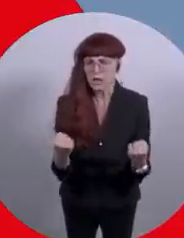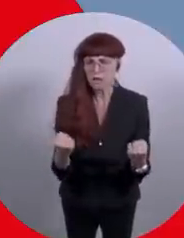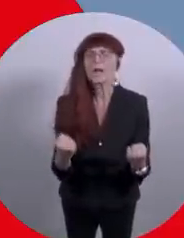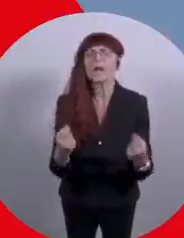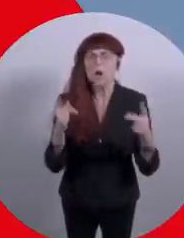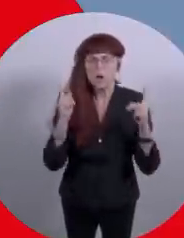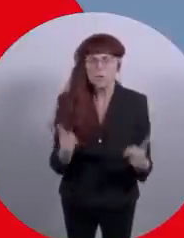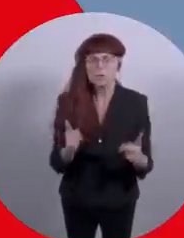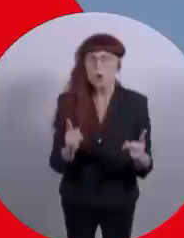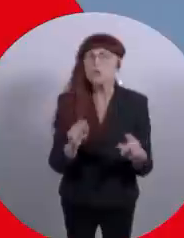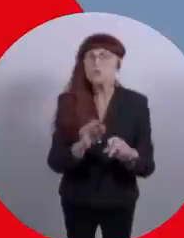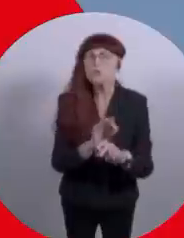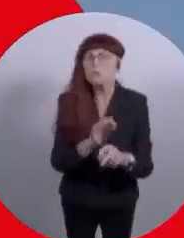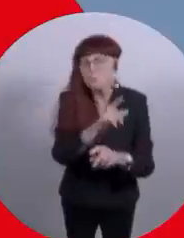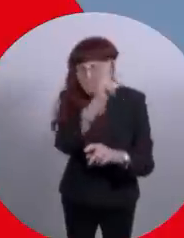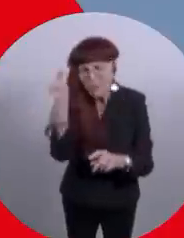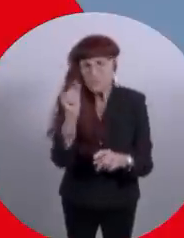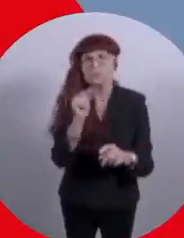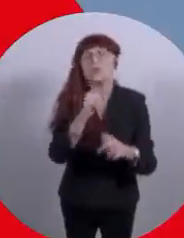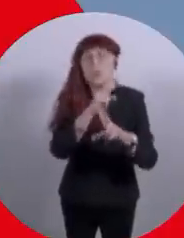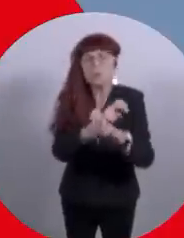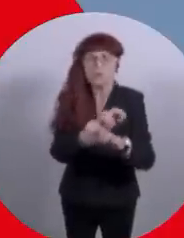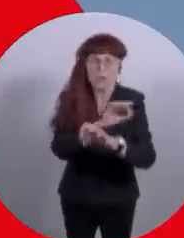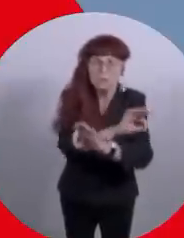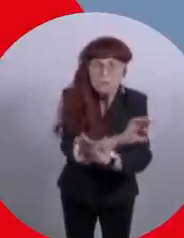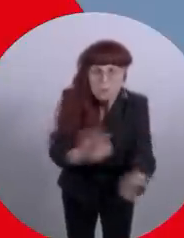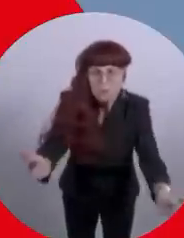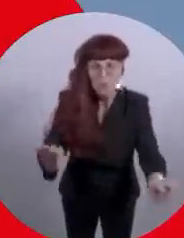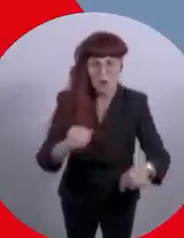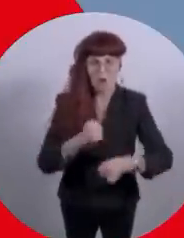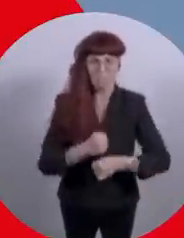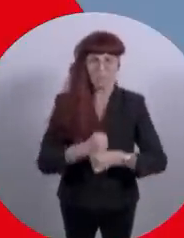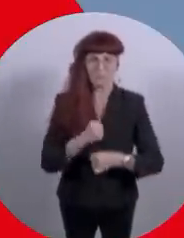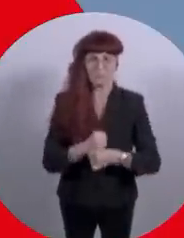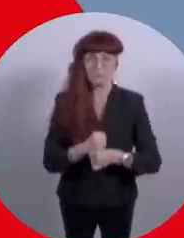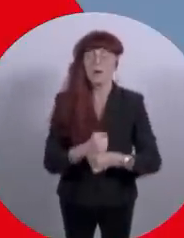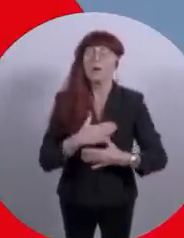in Österreich da sind das wünsche ich mir wirklich von Herzen liebe Genossen